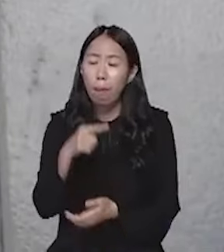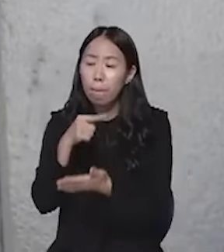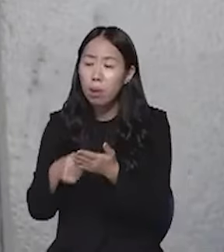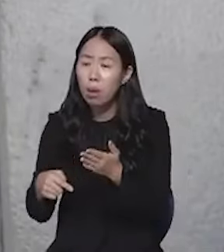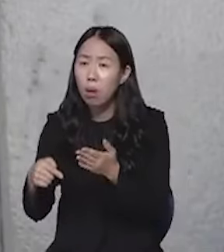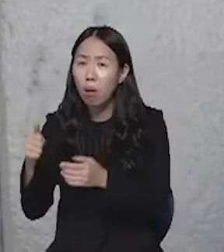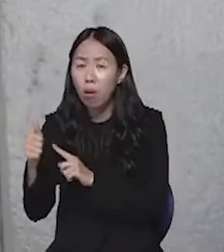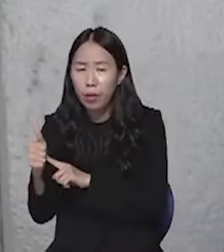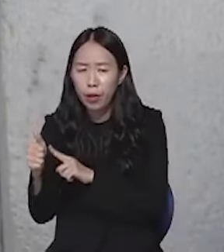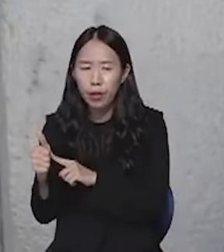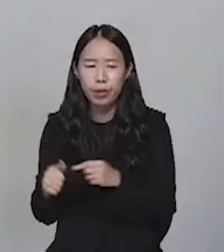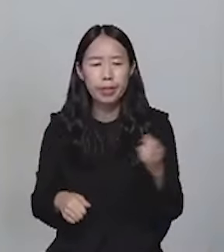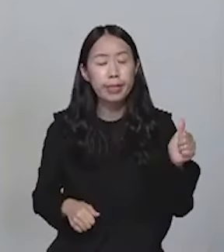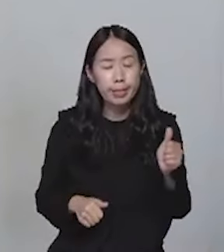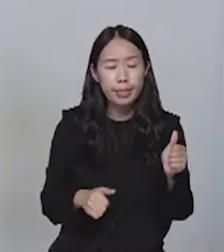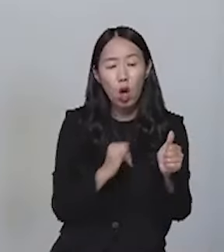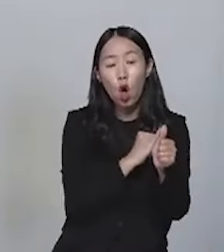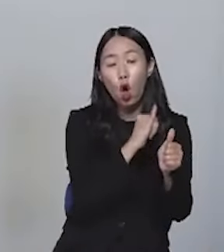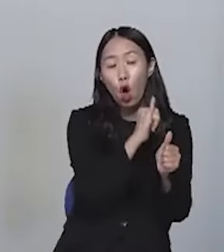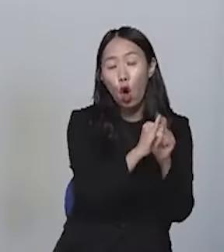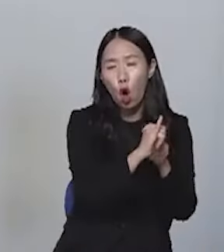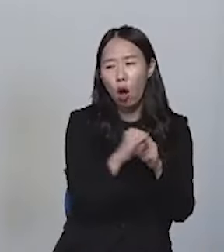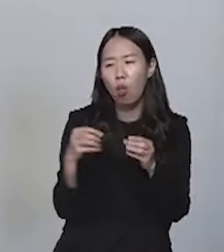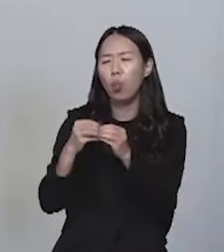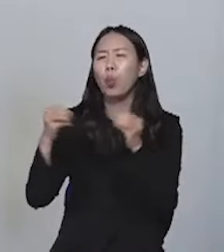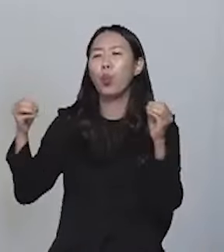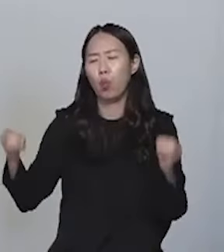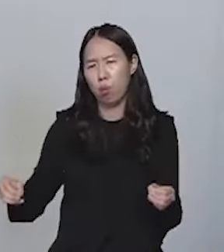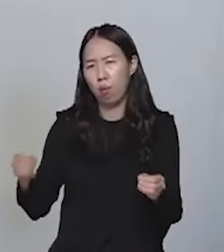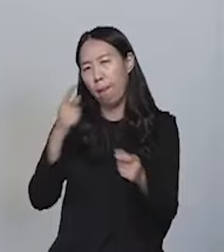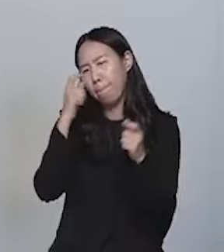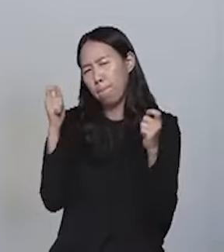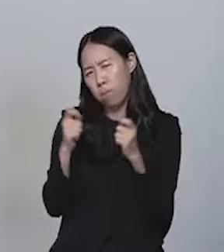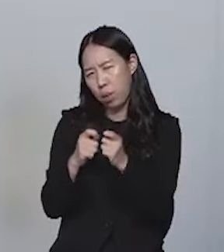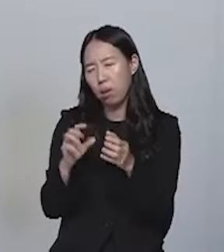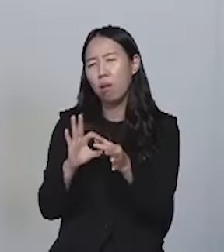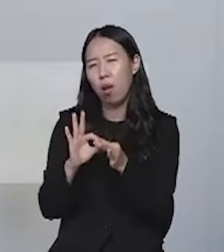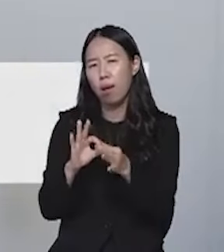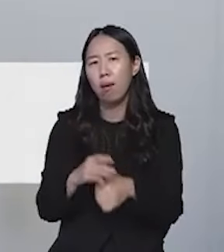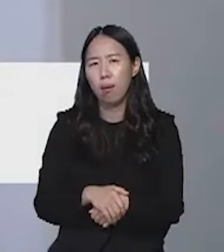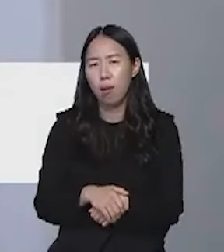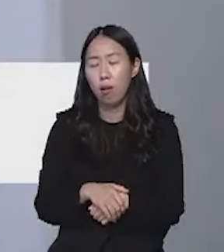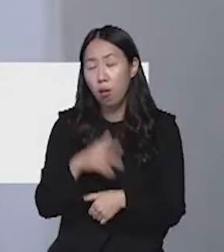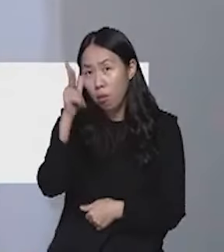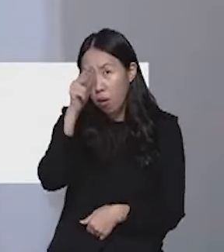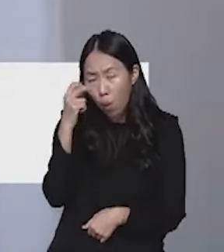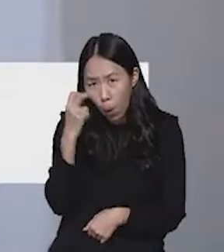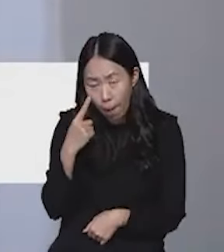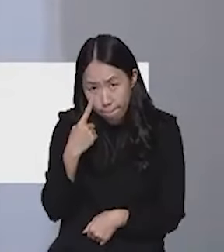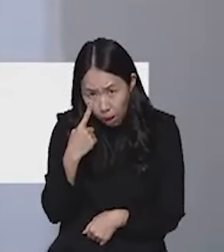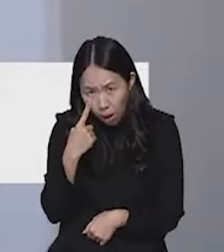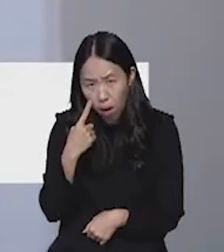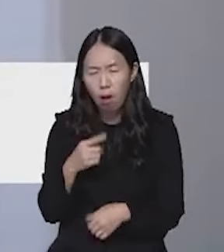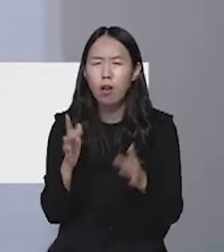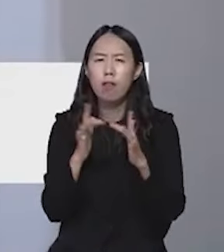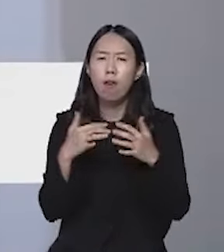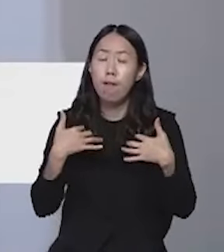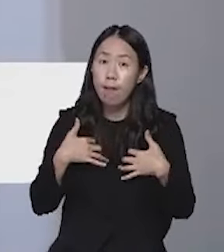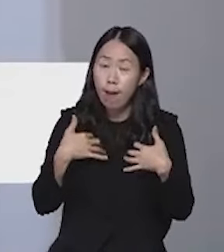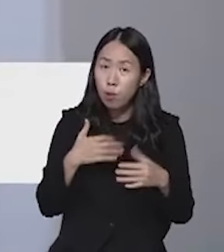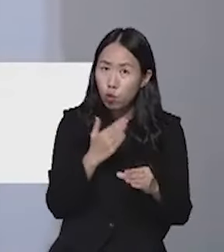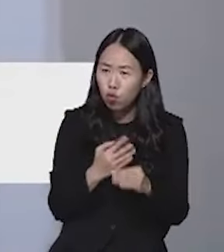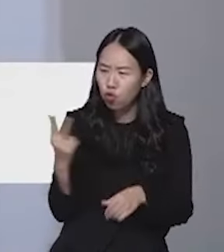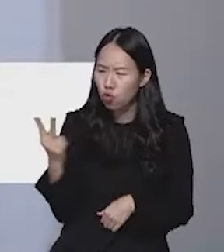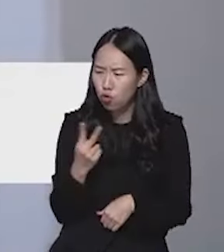피해자는 A씨 아내의 동창으로 평소 친하게 지낸 것으로 알려졌습니다. 경찰 조사 결과 온라인 게임을 하던 중